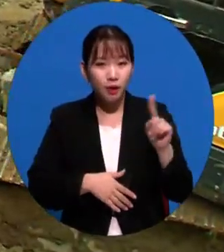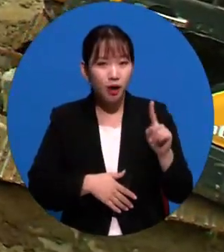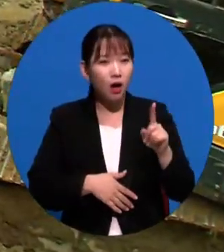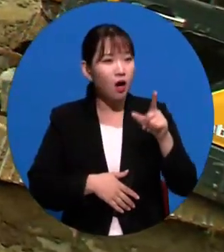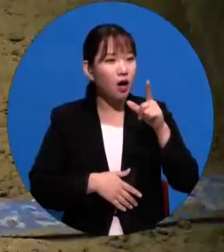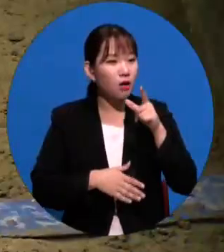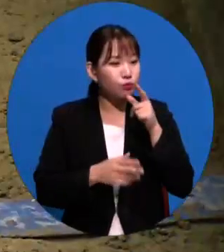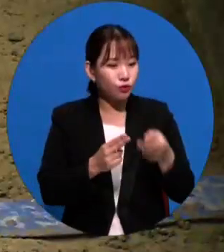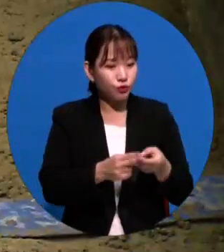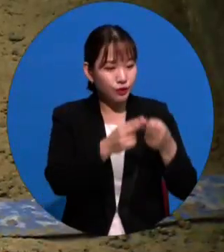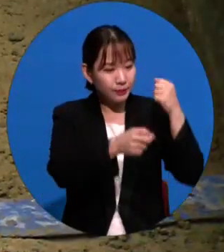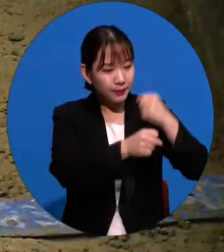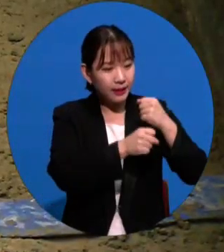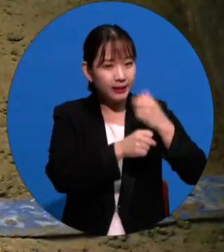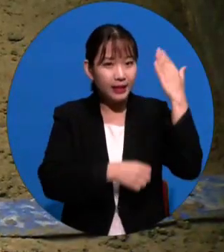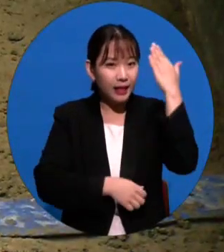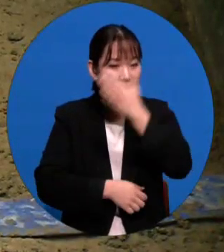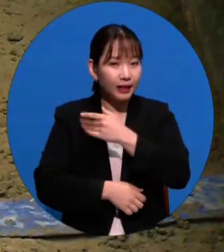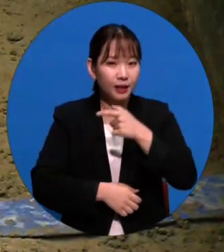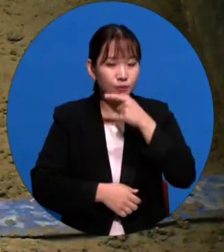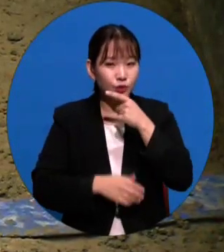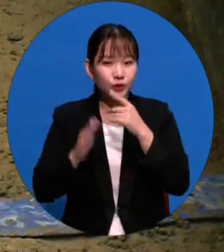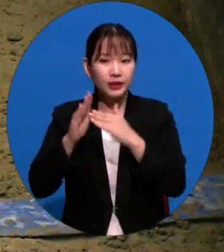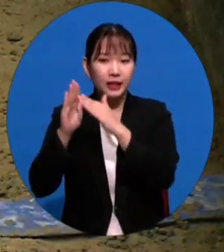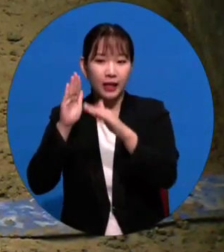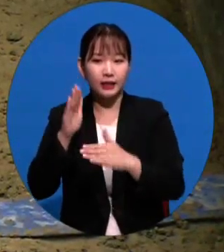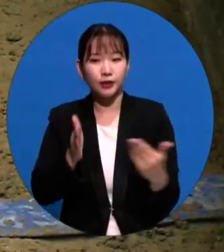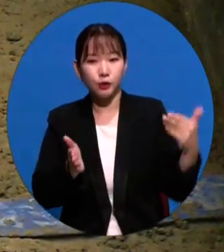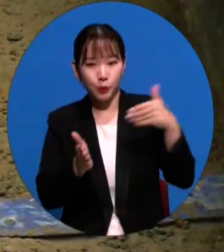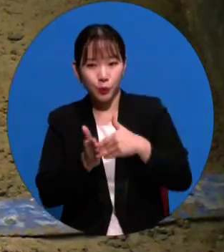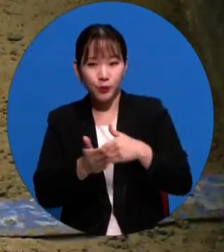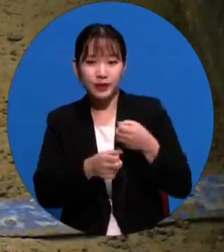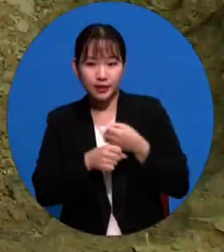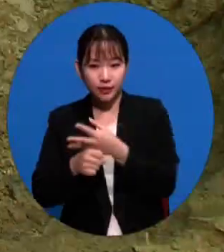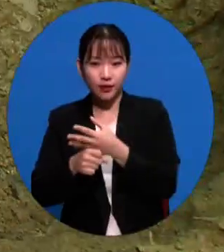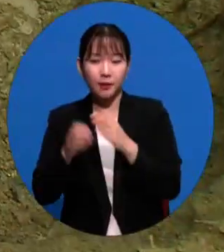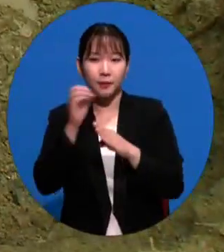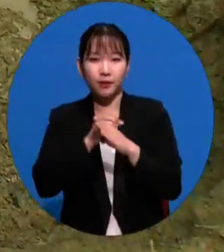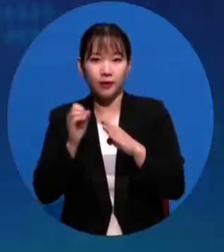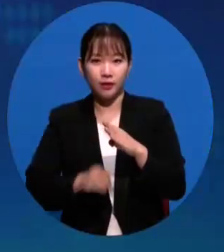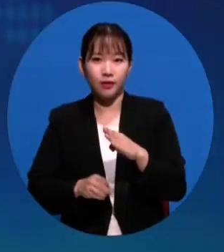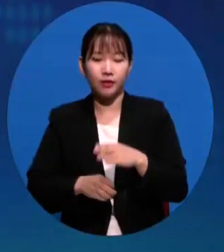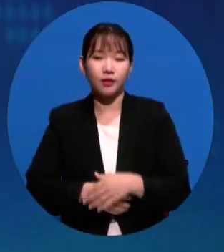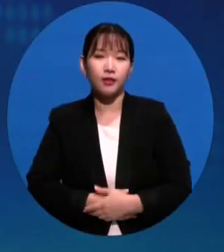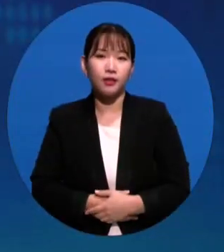생산된 수돗물이 최종 소비자인 수용가까지 도달하는 비율입니다.